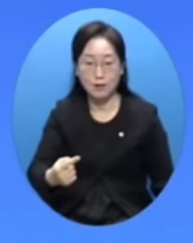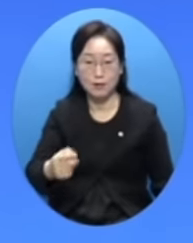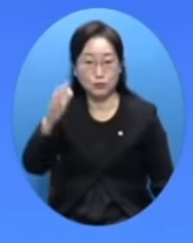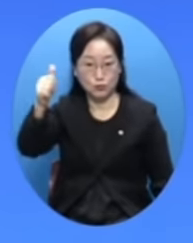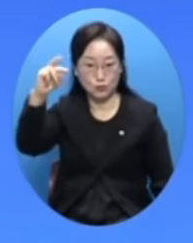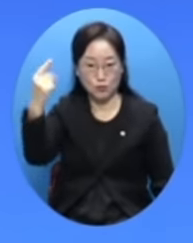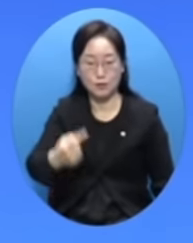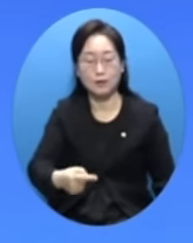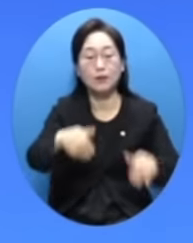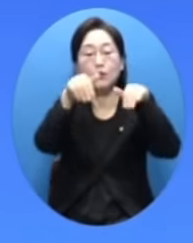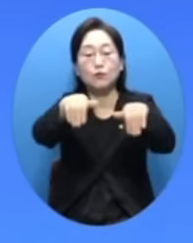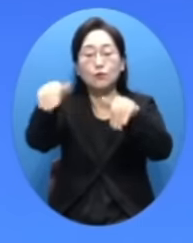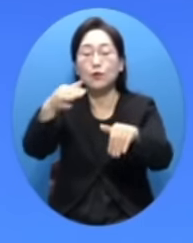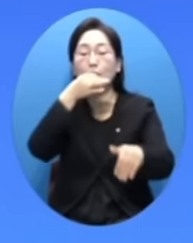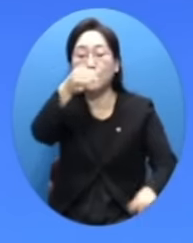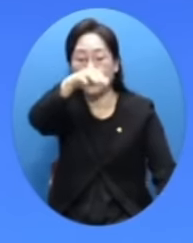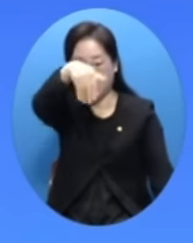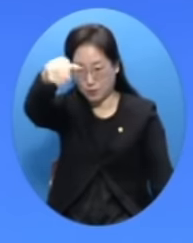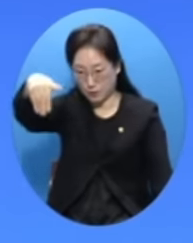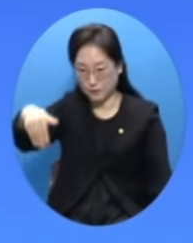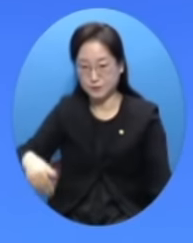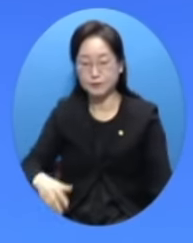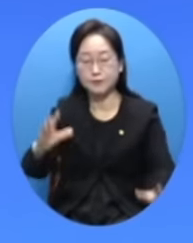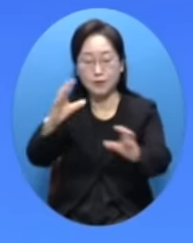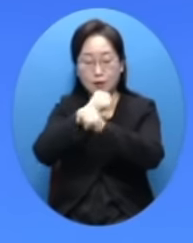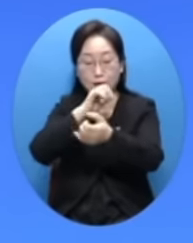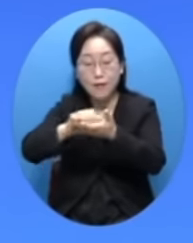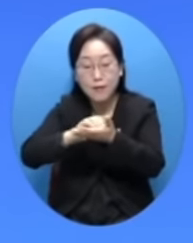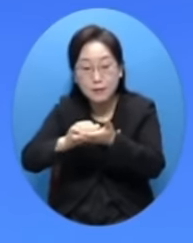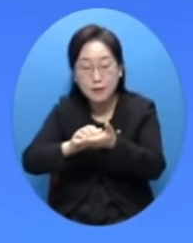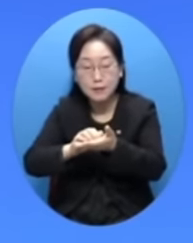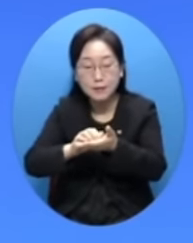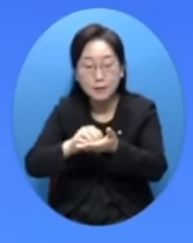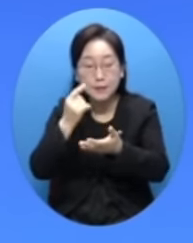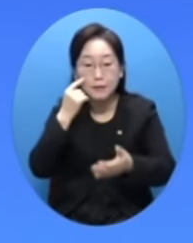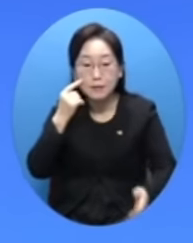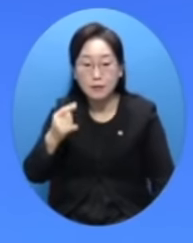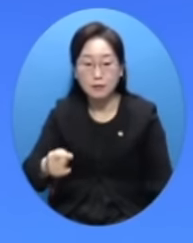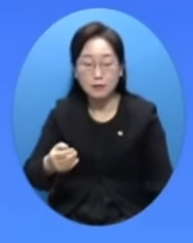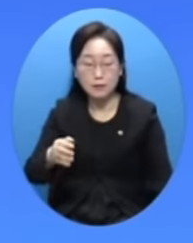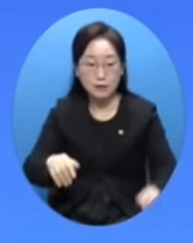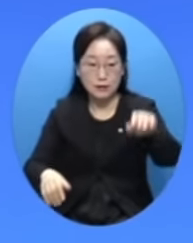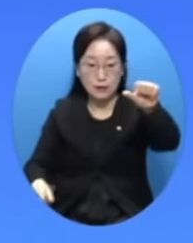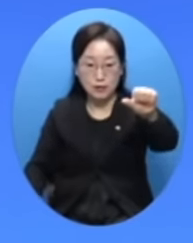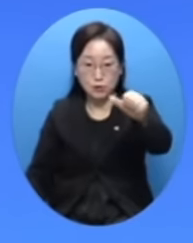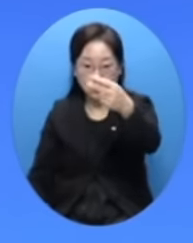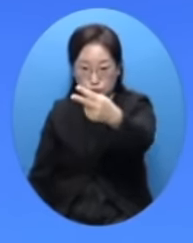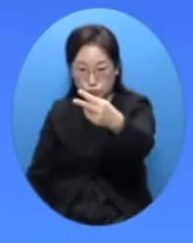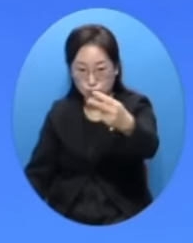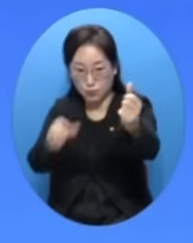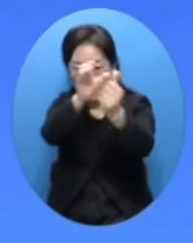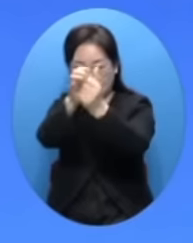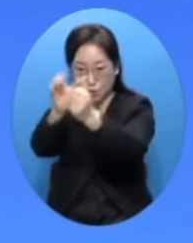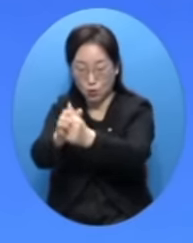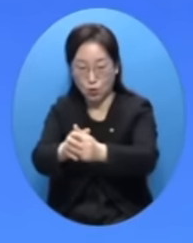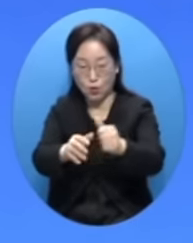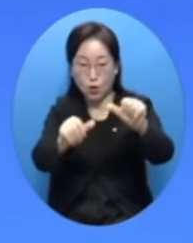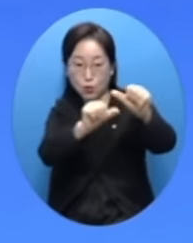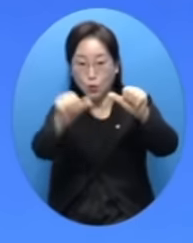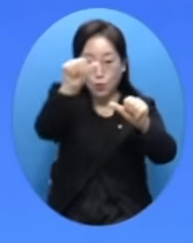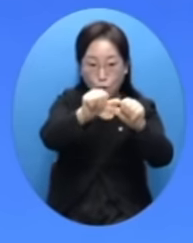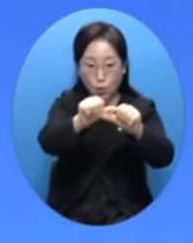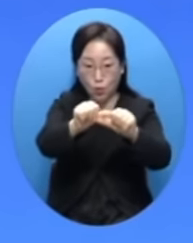불러 결산을 했습니다 그런데 다섯 달란트 두 달란트 받은 사람은 갑절을